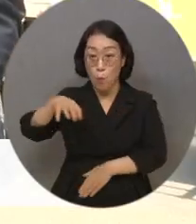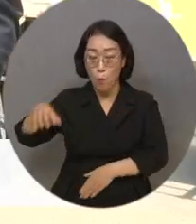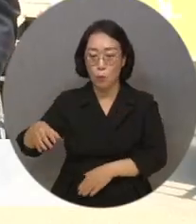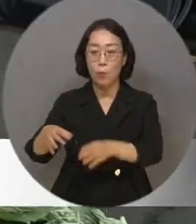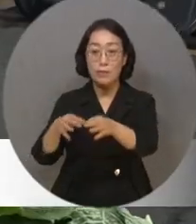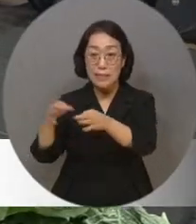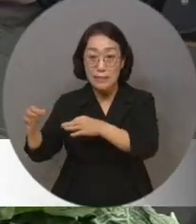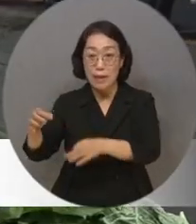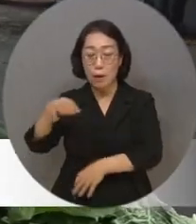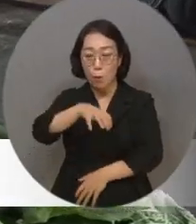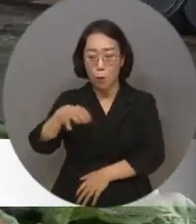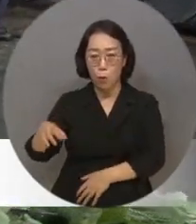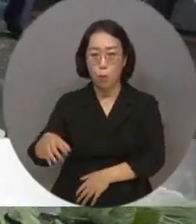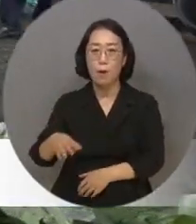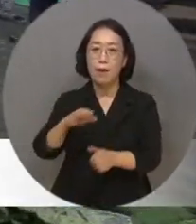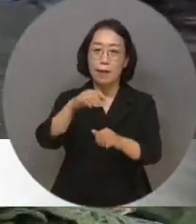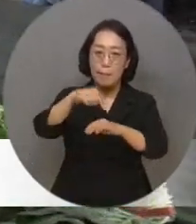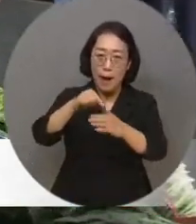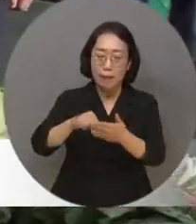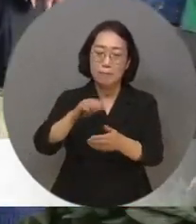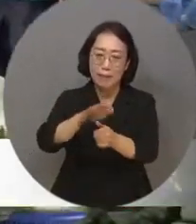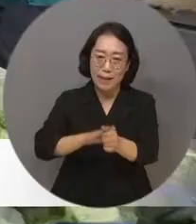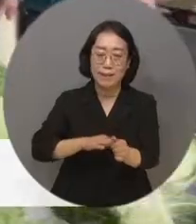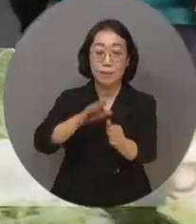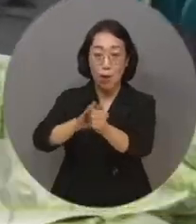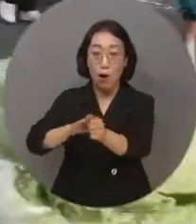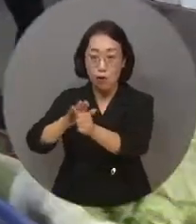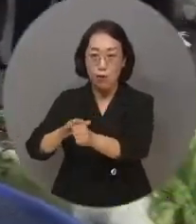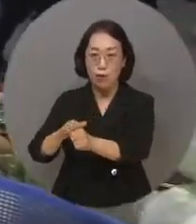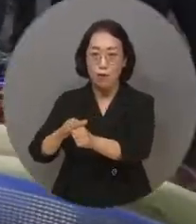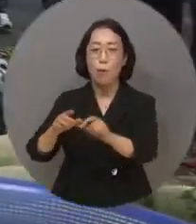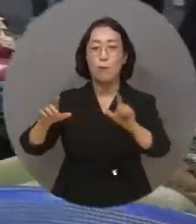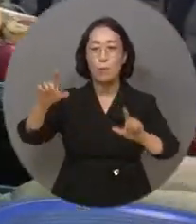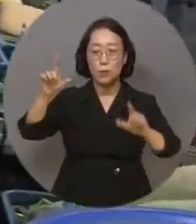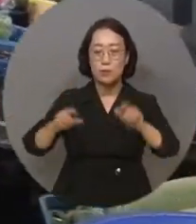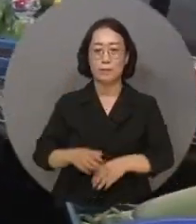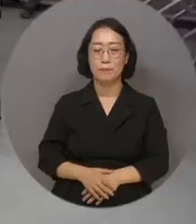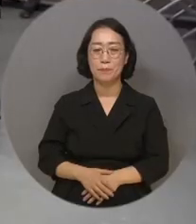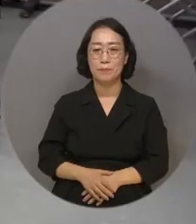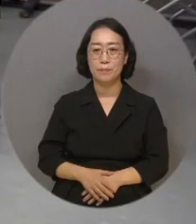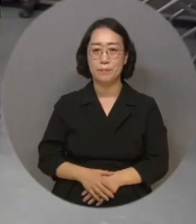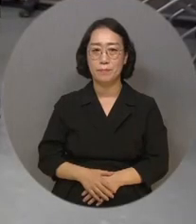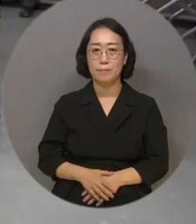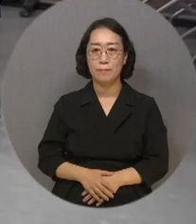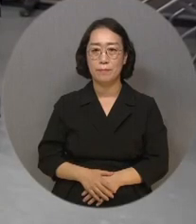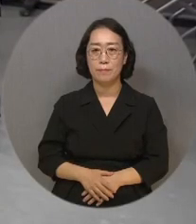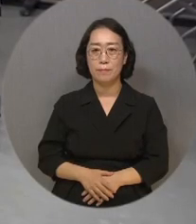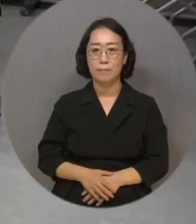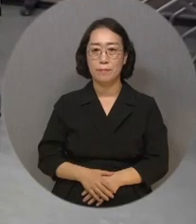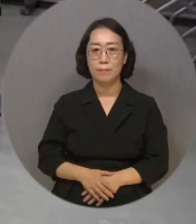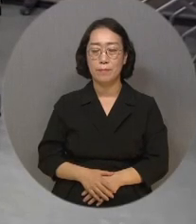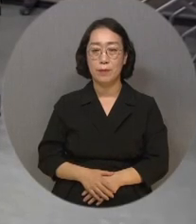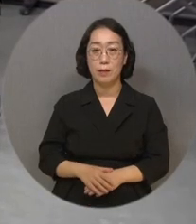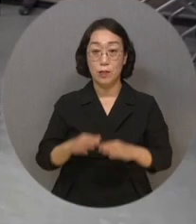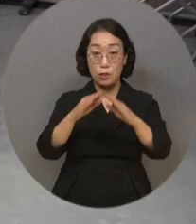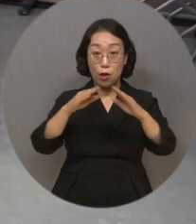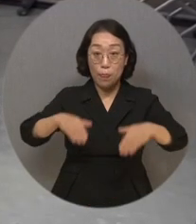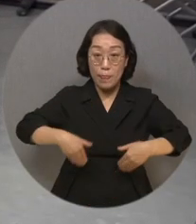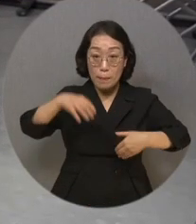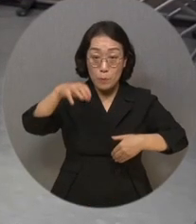찾아가 온정을 전하는 발걸음이 이어졌습니다 전남도의회 정희